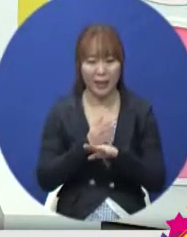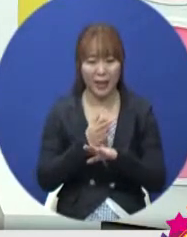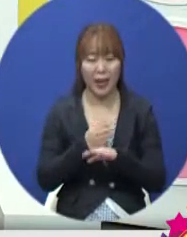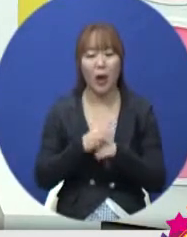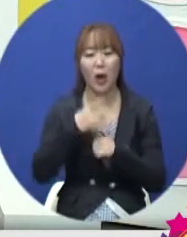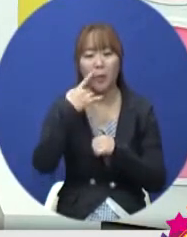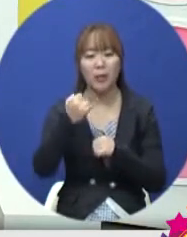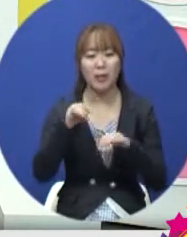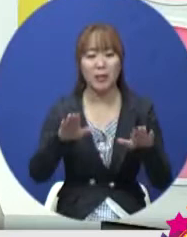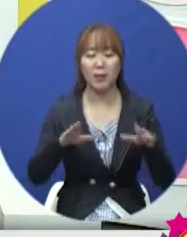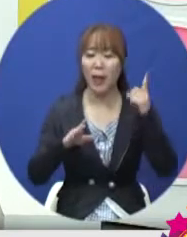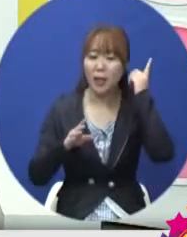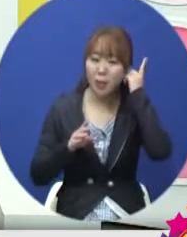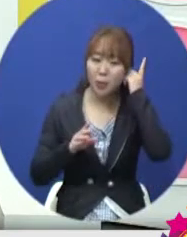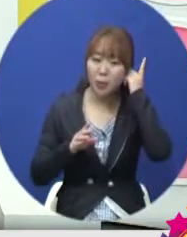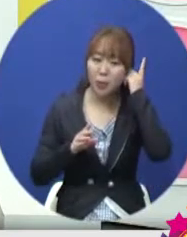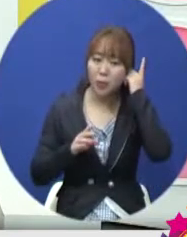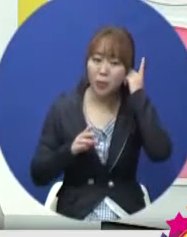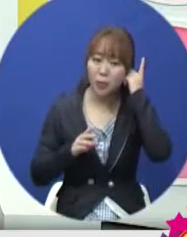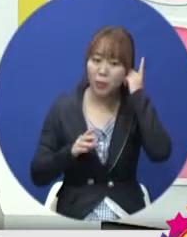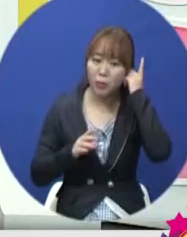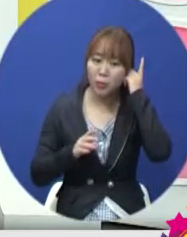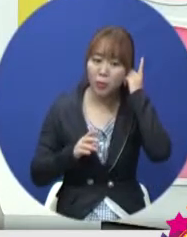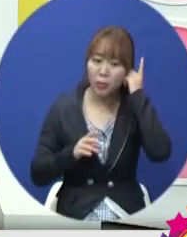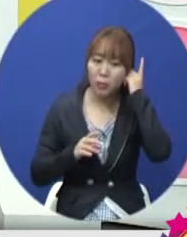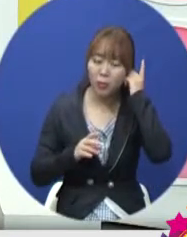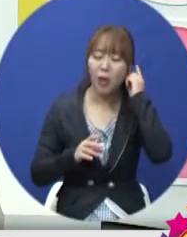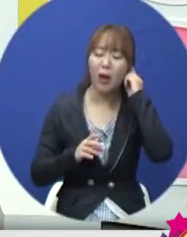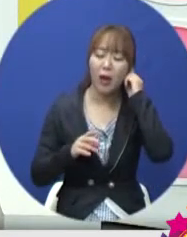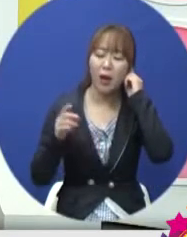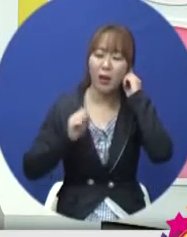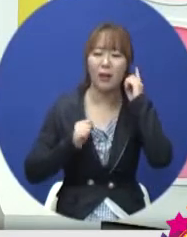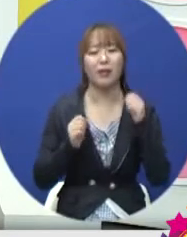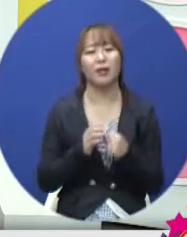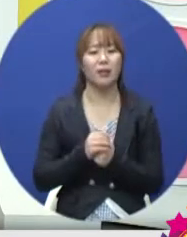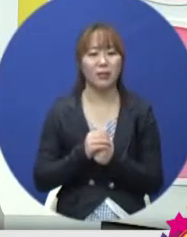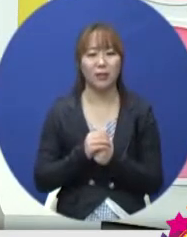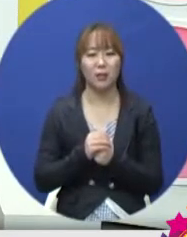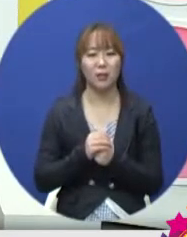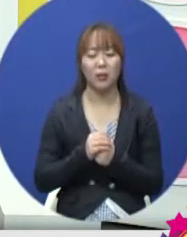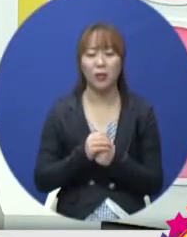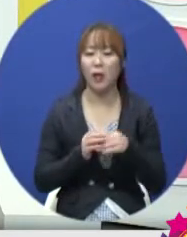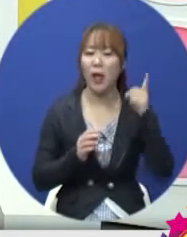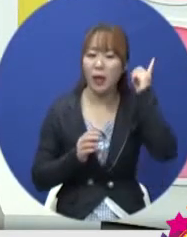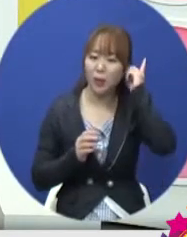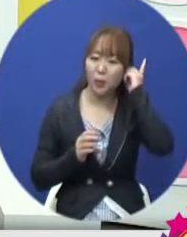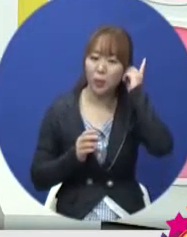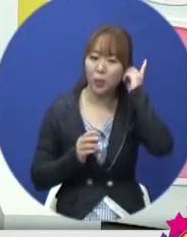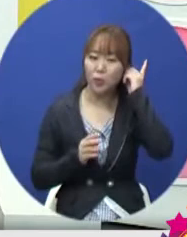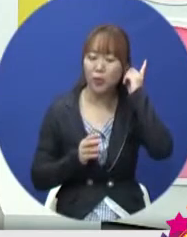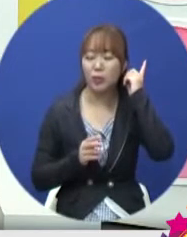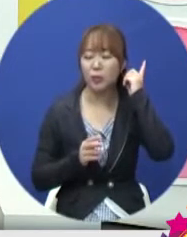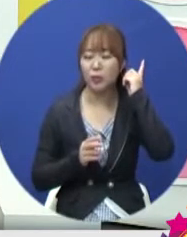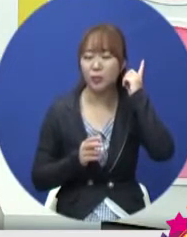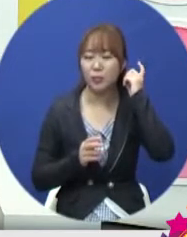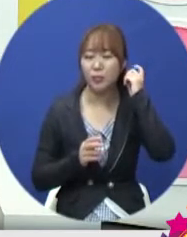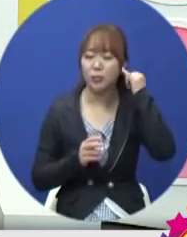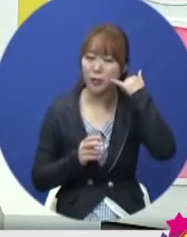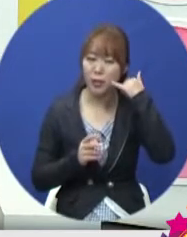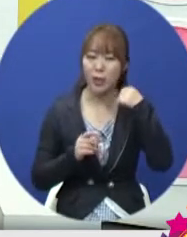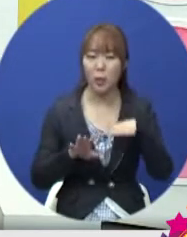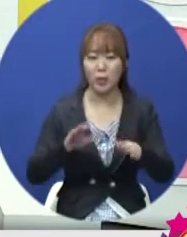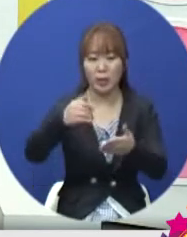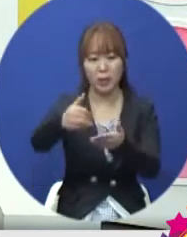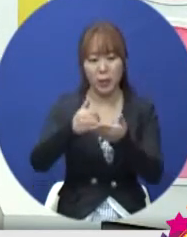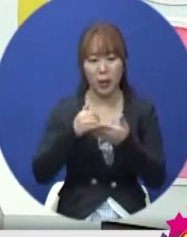감사합니다. 네, 어머니 혹시 지금 휴대폰으로 통화하고 계신가요? 네, 네. 네. 그 휴대폰에서 이제 잠시 후에 오늘